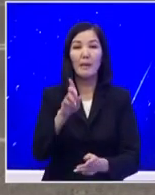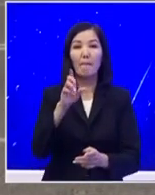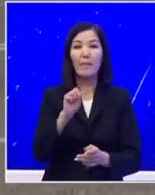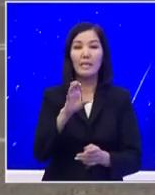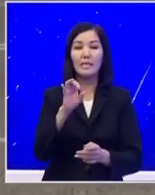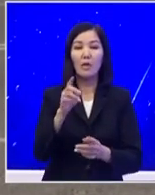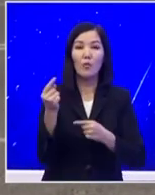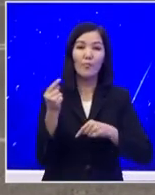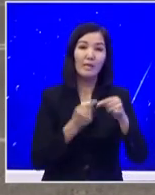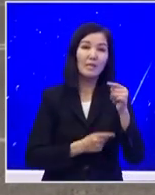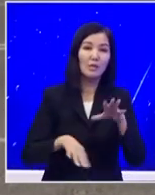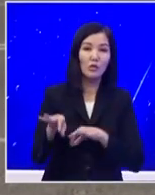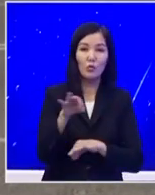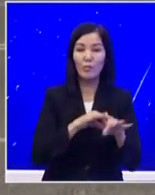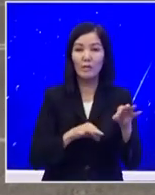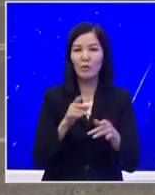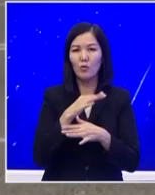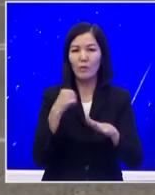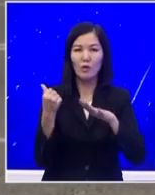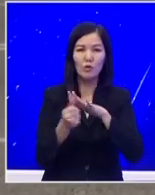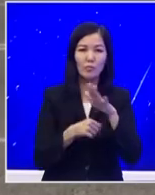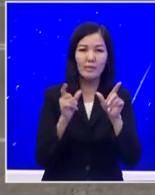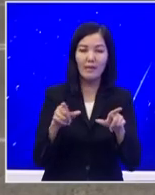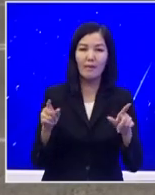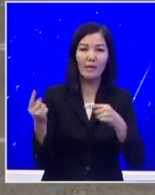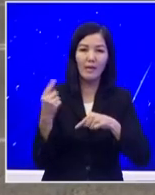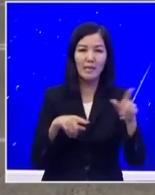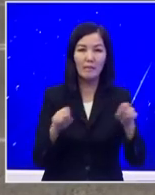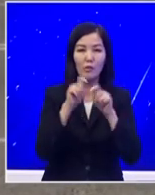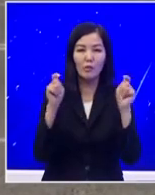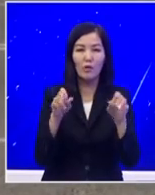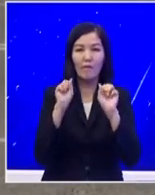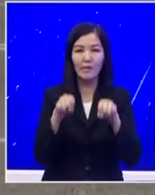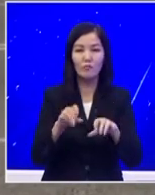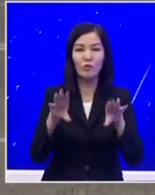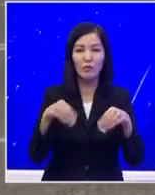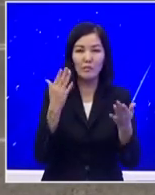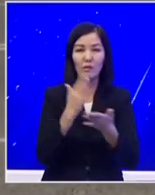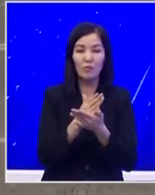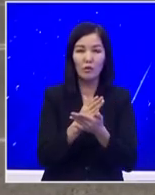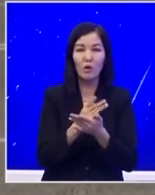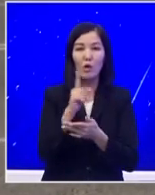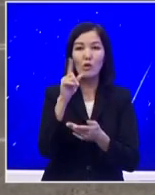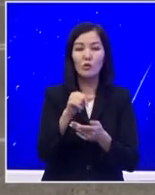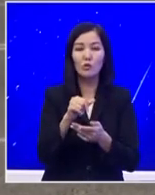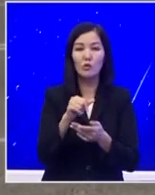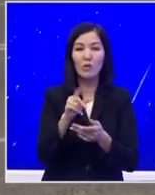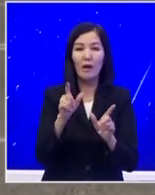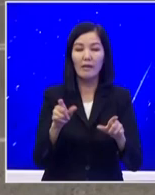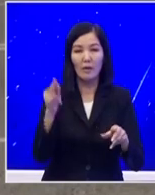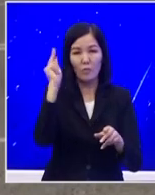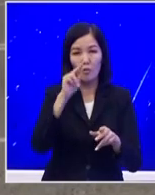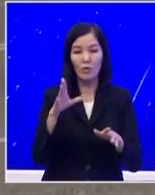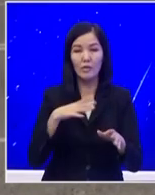және кәсіпкерлерге үлкен мүмкіндіктер ашып отыр. Биылғы бірінші поток оқып бітті, 100 адам. Екінші потокты міне